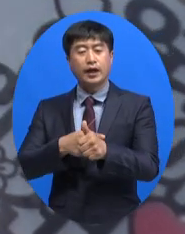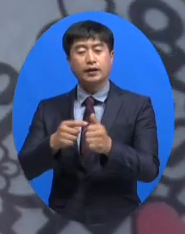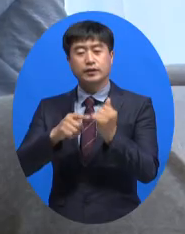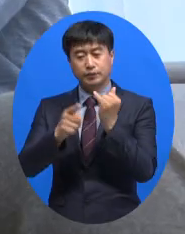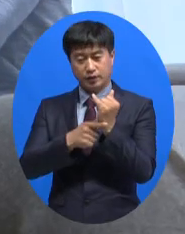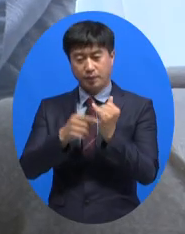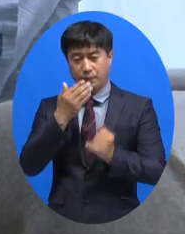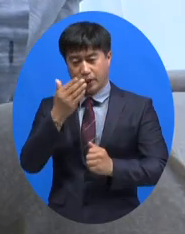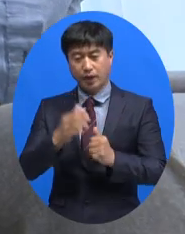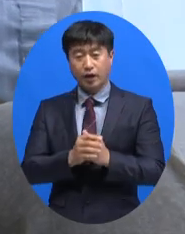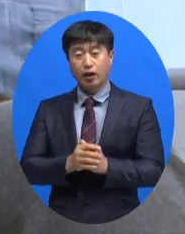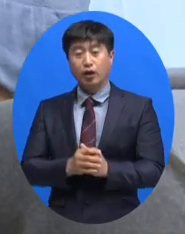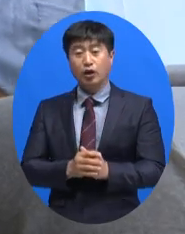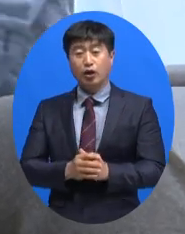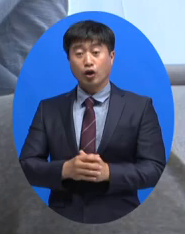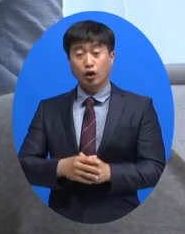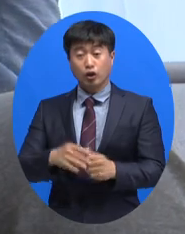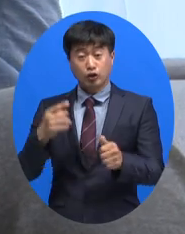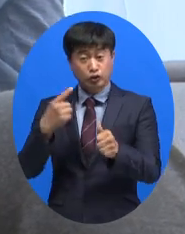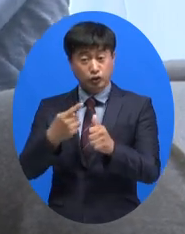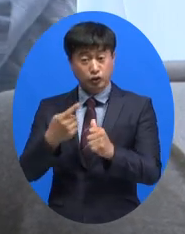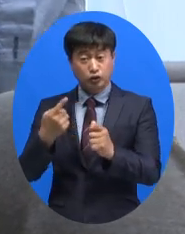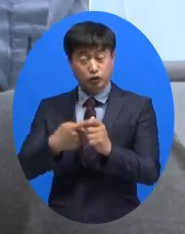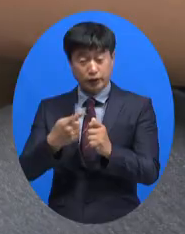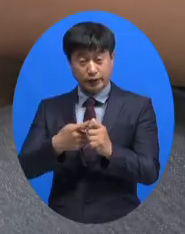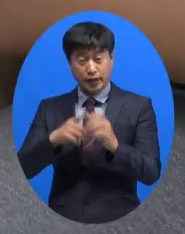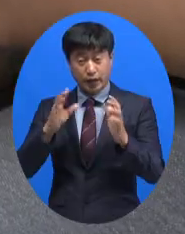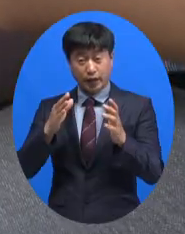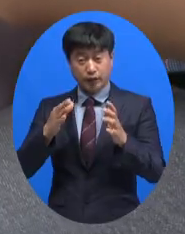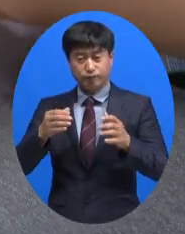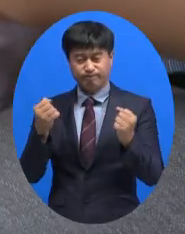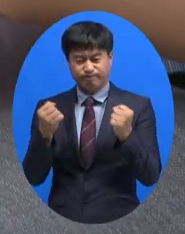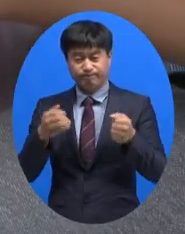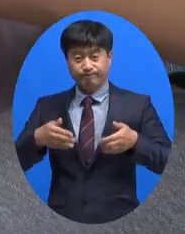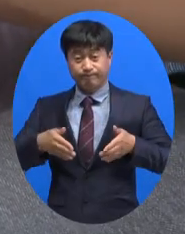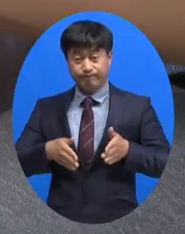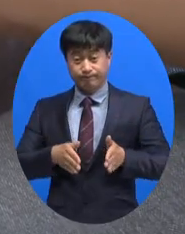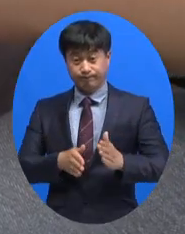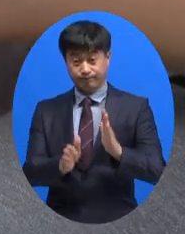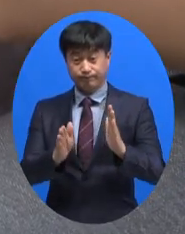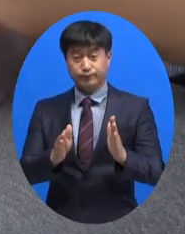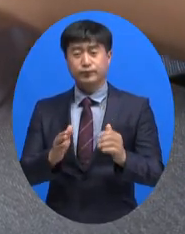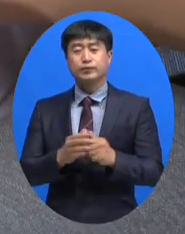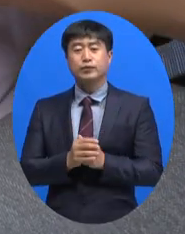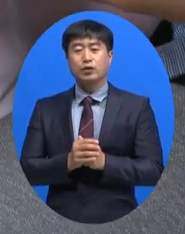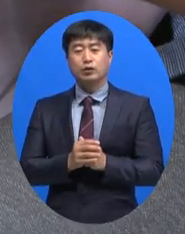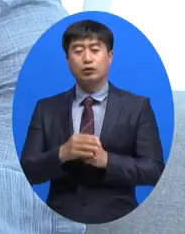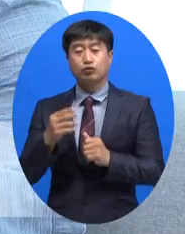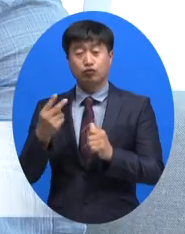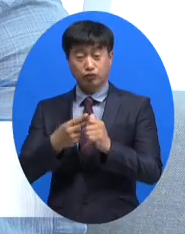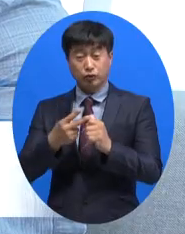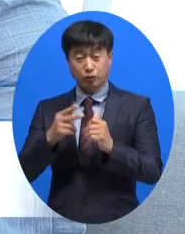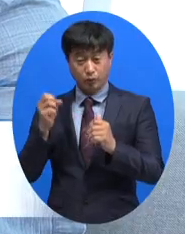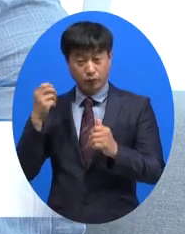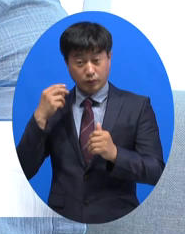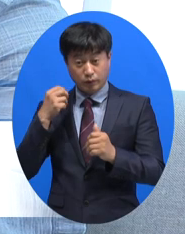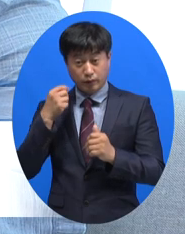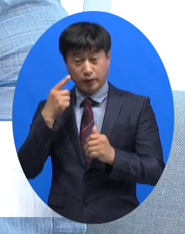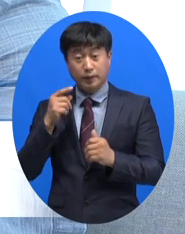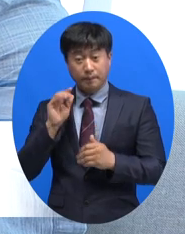성공했습니다. 첫째 아이를 건강하게 출산했고 다음 달이면 둘째도 세상에 나오게 됩니다.